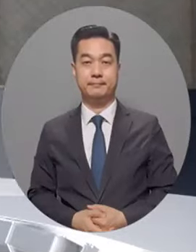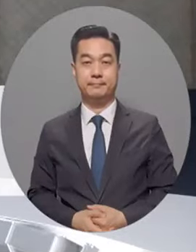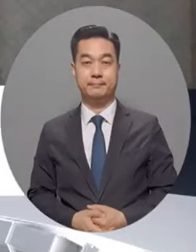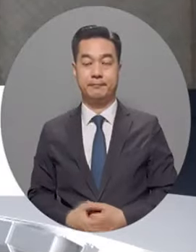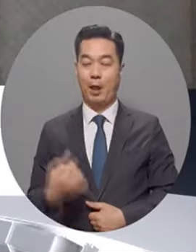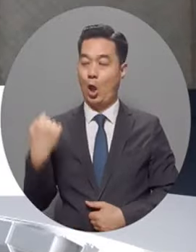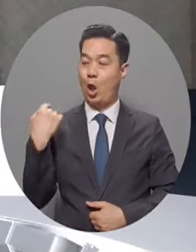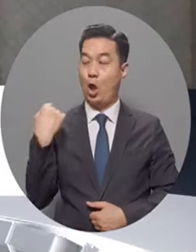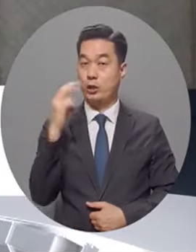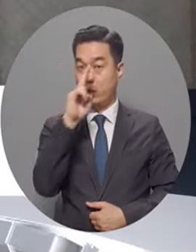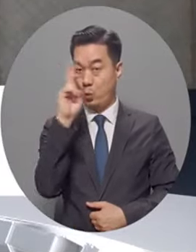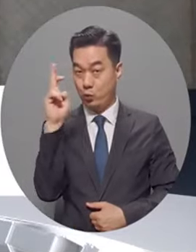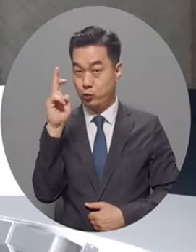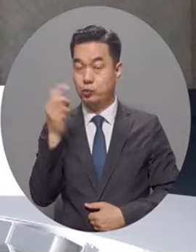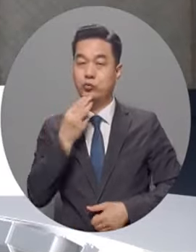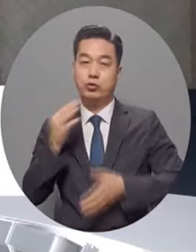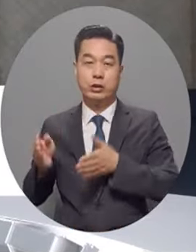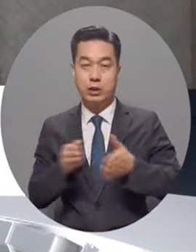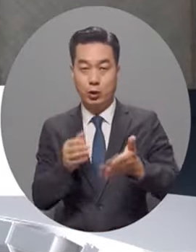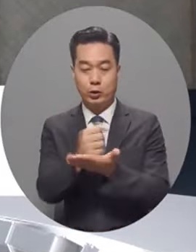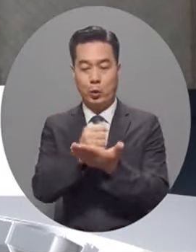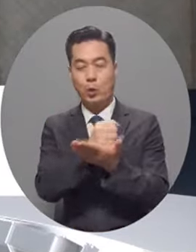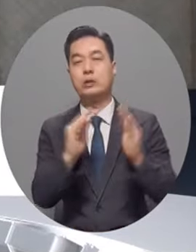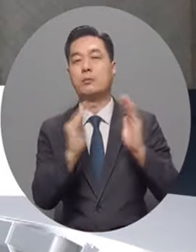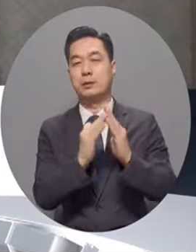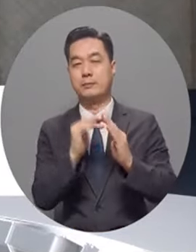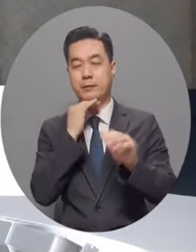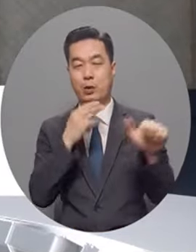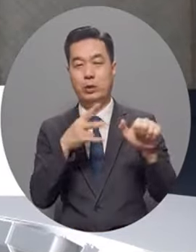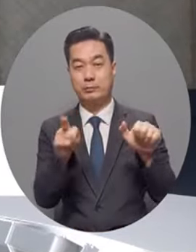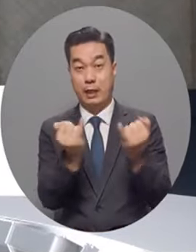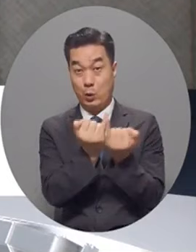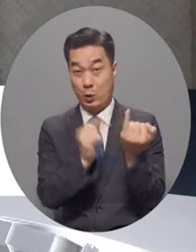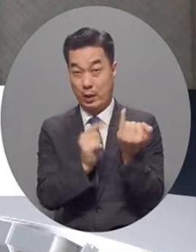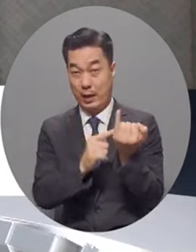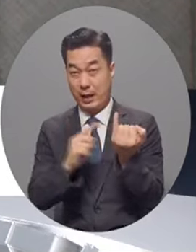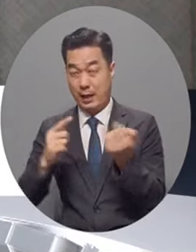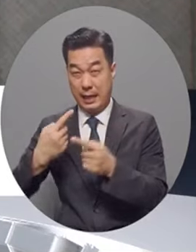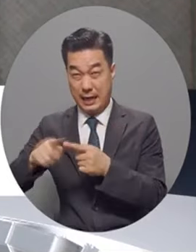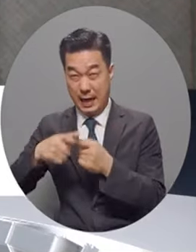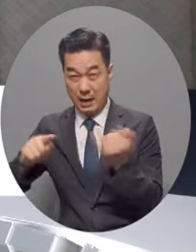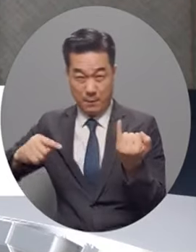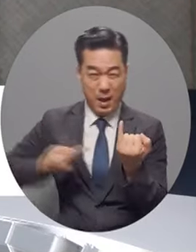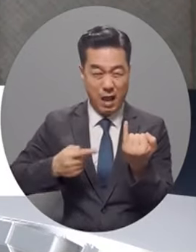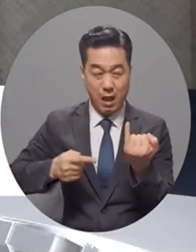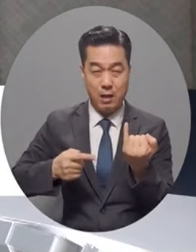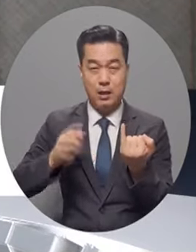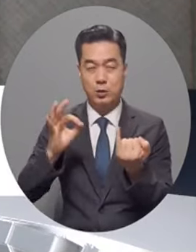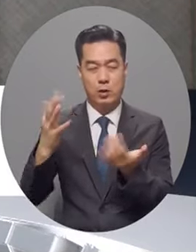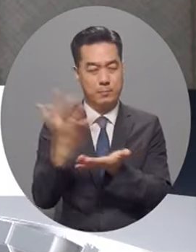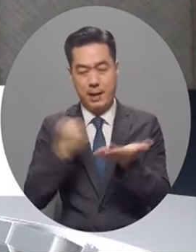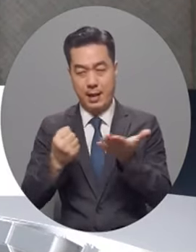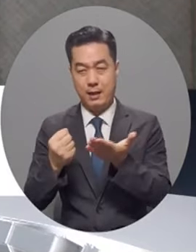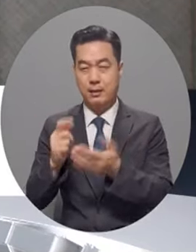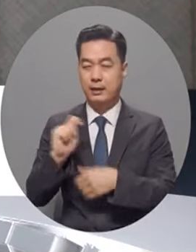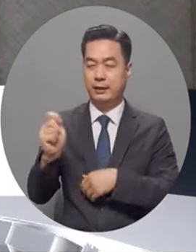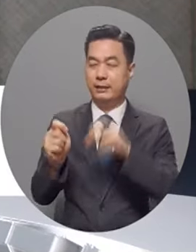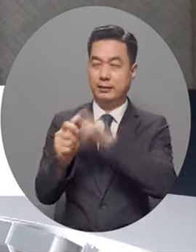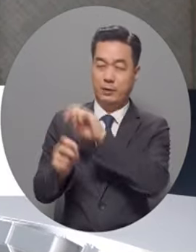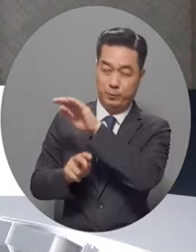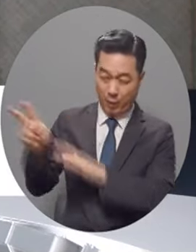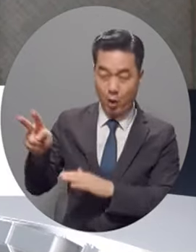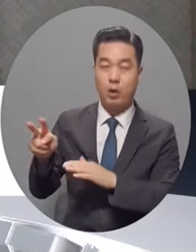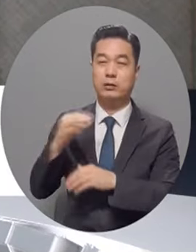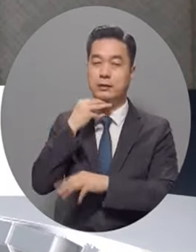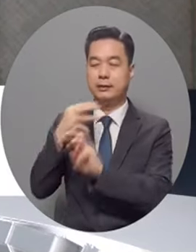어제 오후 경기도에 있는 한 점집에서 50대 여성에게 흉기를 휘두른 뒤 금품을 빼앗아 택시를 타고 달아난 혐의를 받고